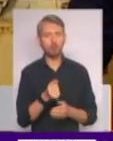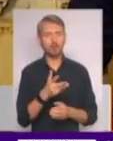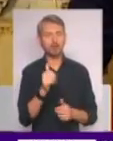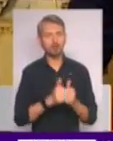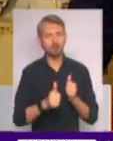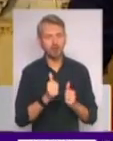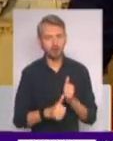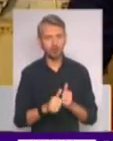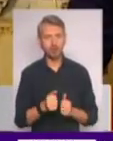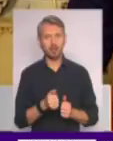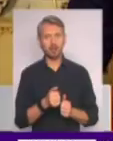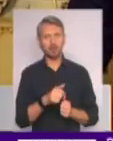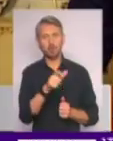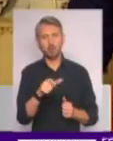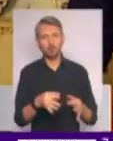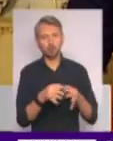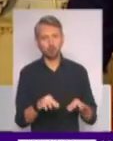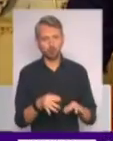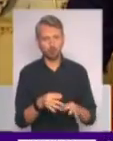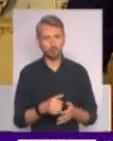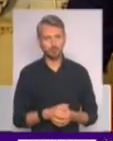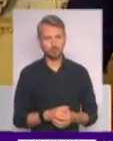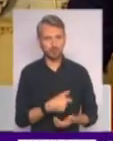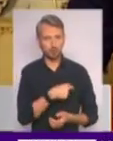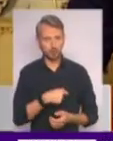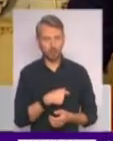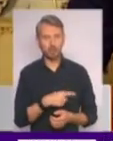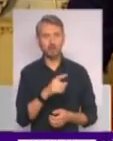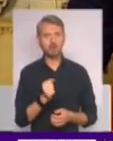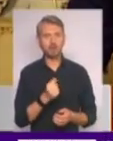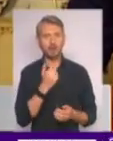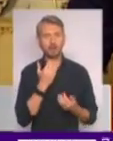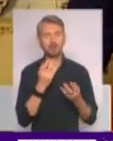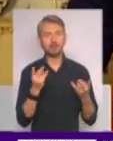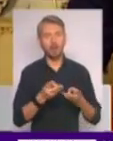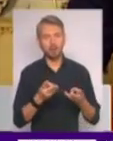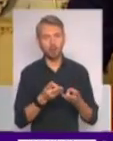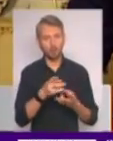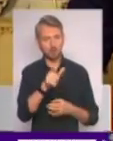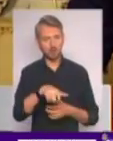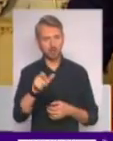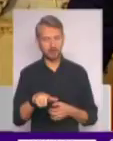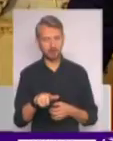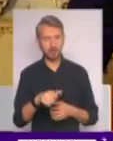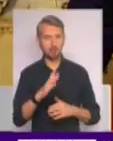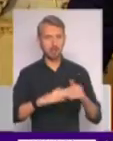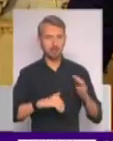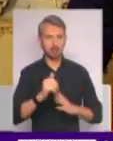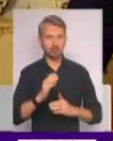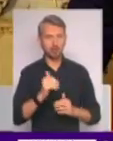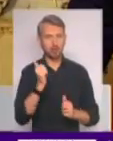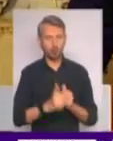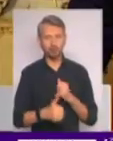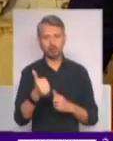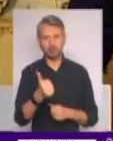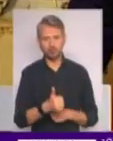наскільки часто і наскільки людям доступний депутат. За запитом мешканців практично кожен